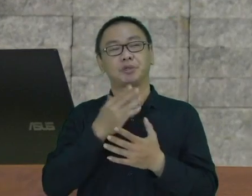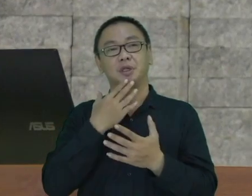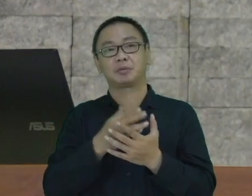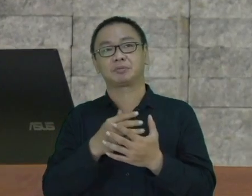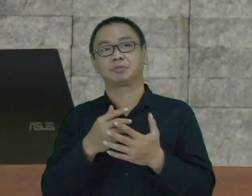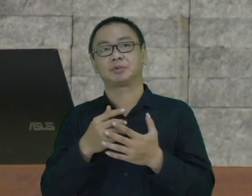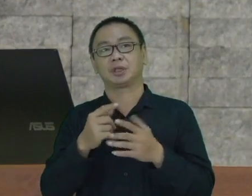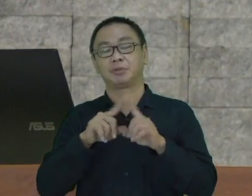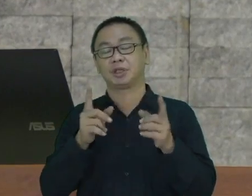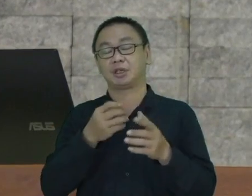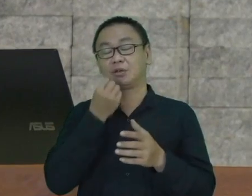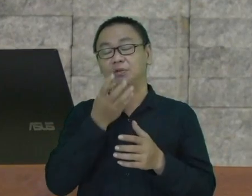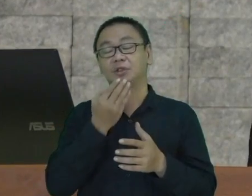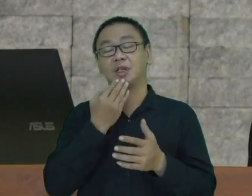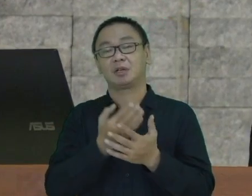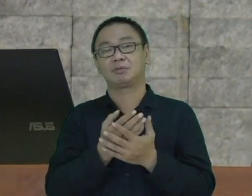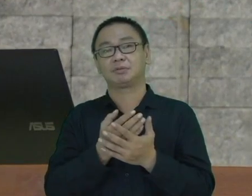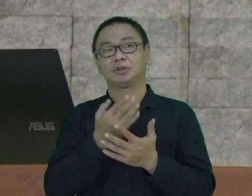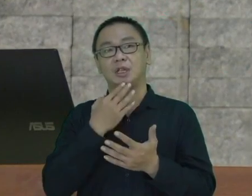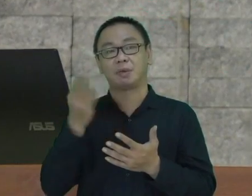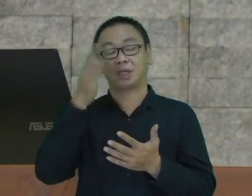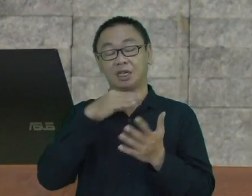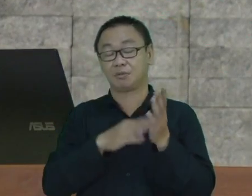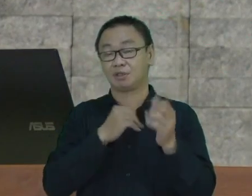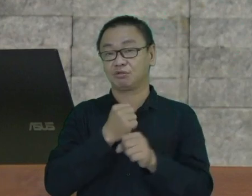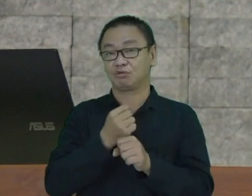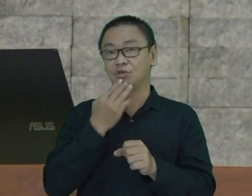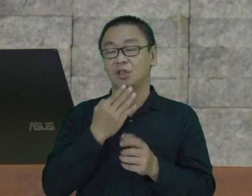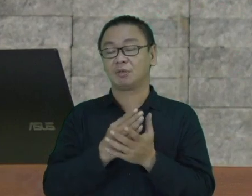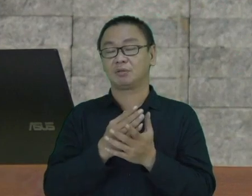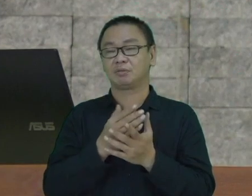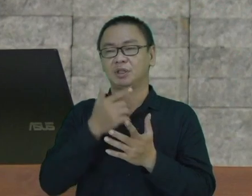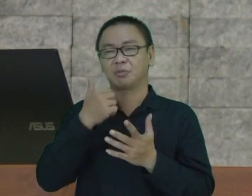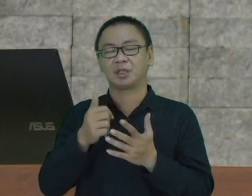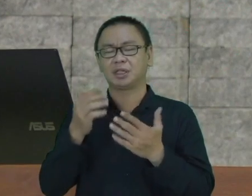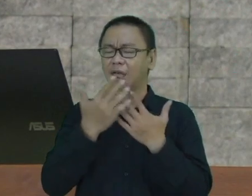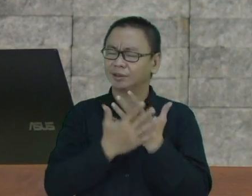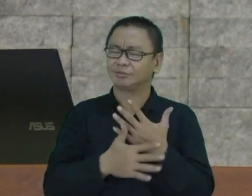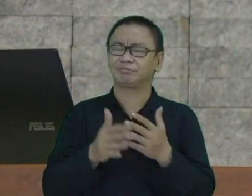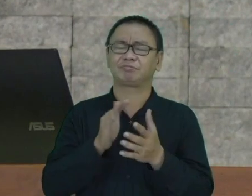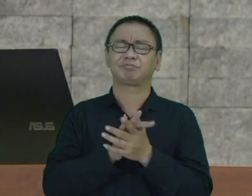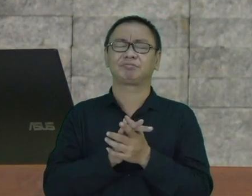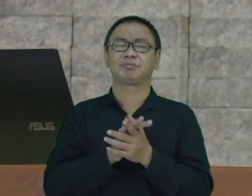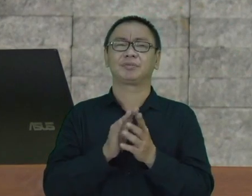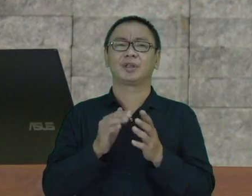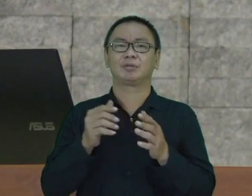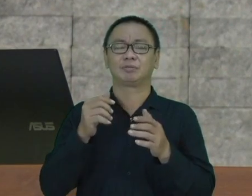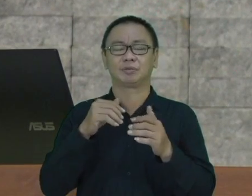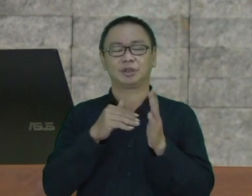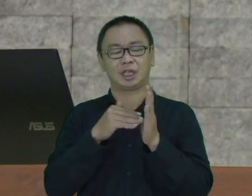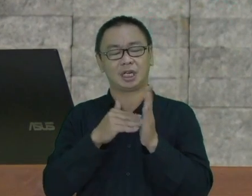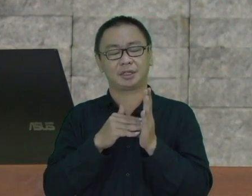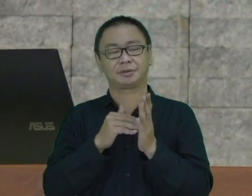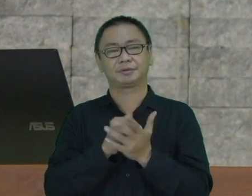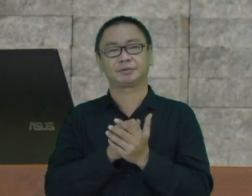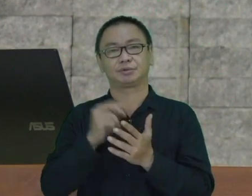atas mimbar. Selamat hari Minggu, selamat menikmati akan kasih dan berkat serta peristirahatan